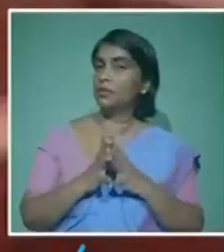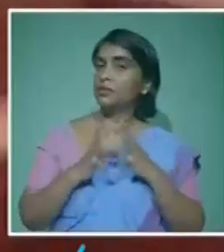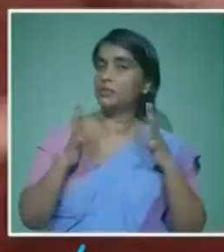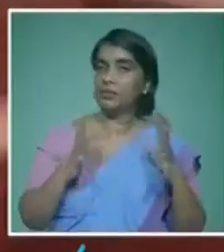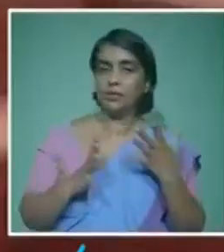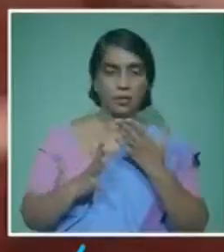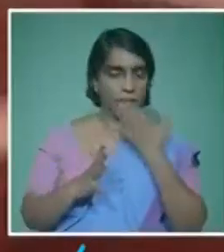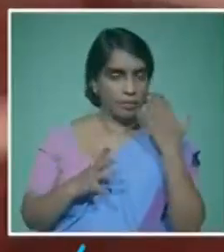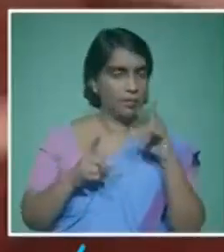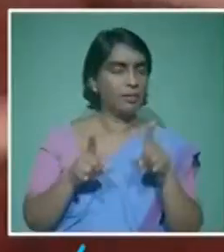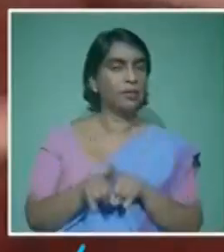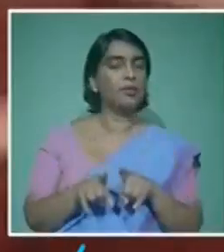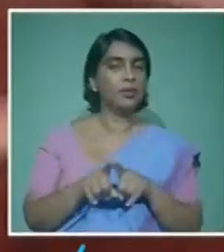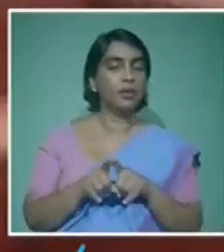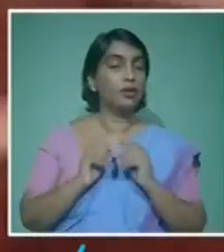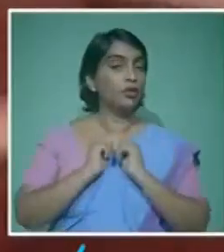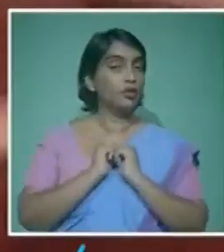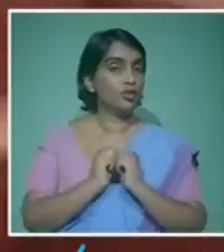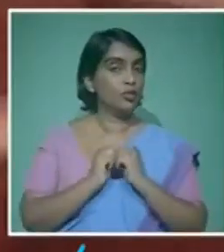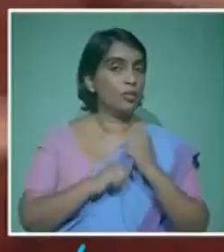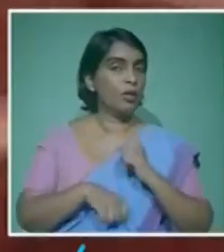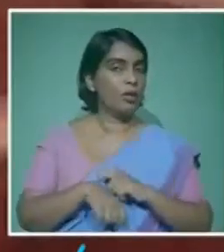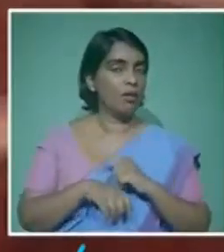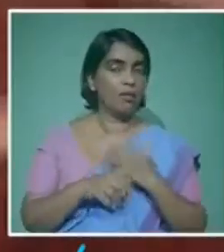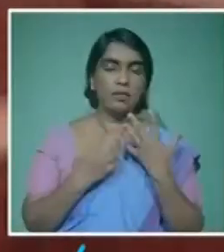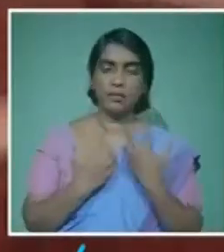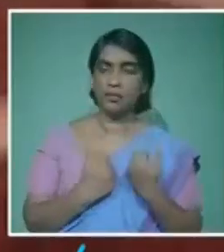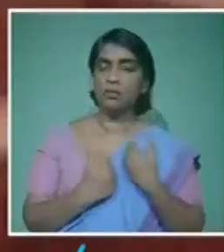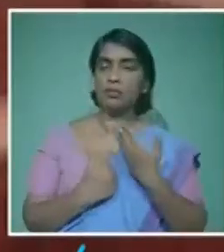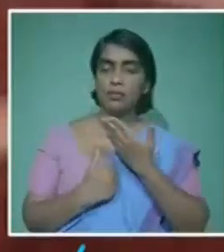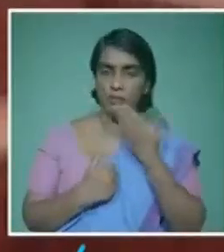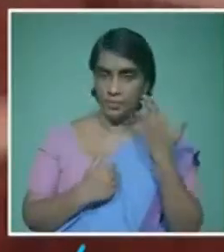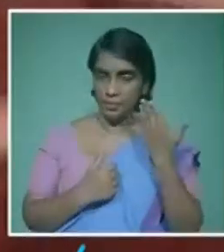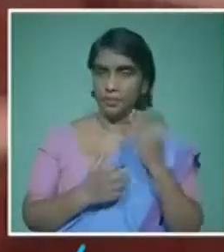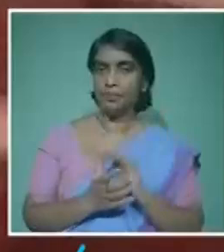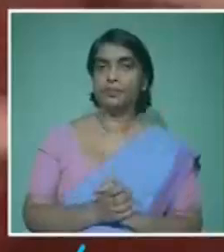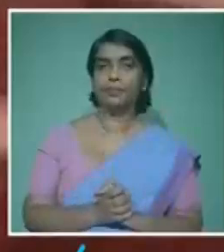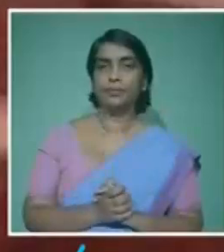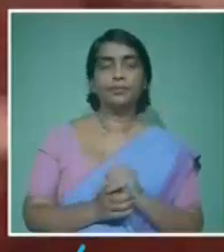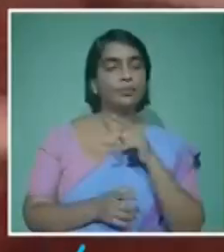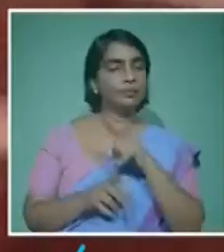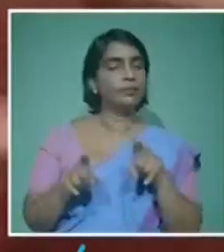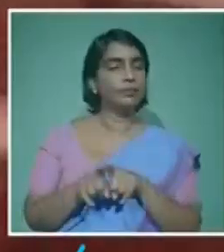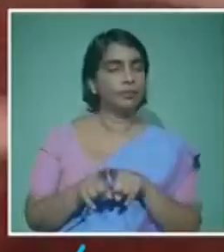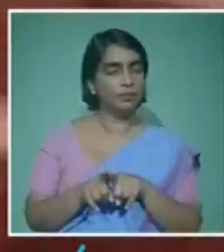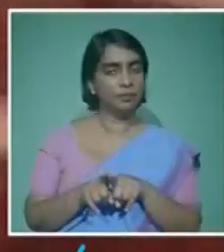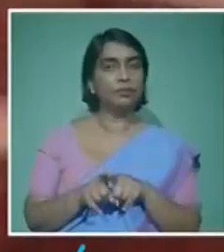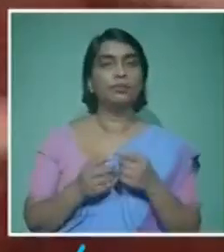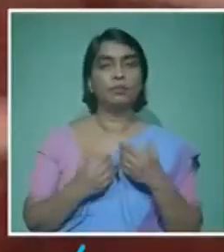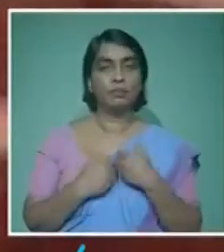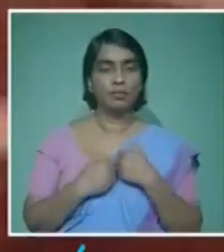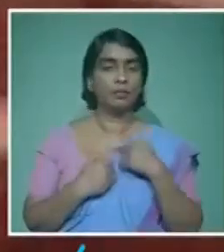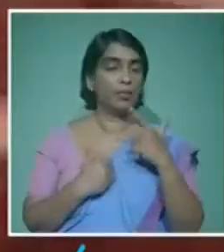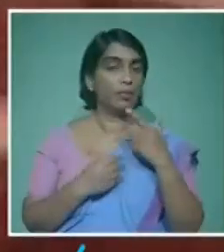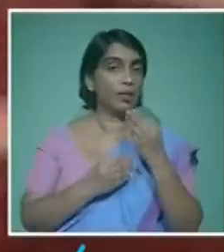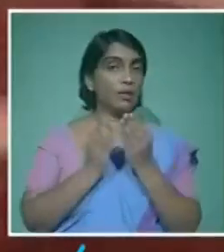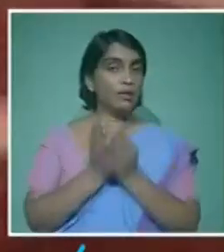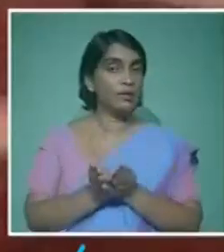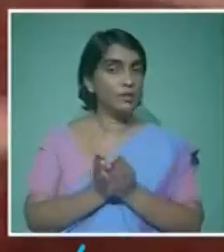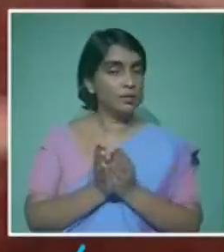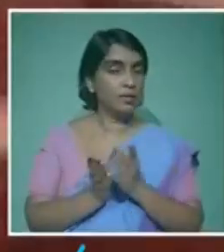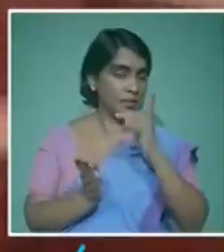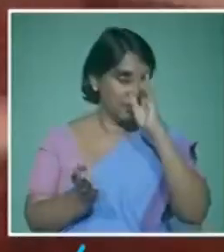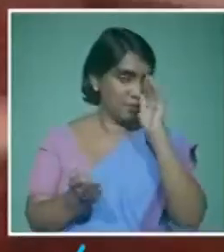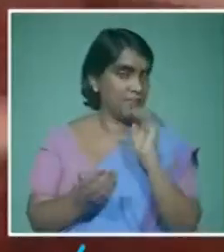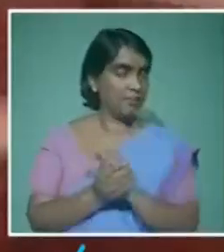என்பது இன்னொரு முக்கிய விடயம். அதே நேரம் எமது கடல் வளங்களுக்கும் சூழலுக்கும் பாதிப்புகளை உண்டு பண்ணுகின்ற